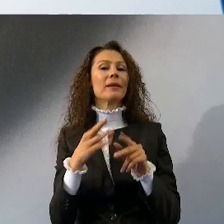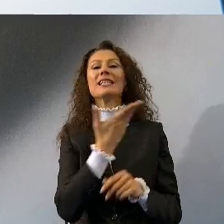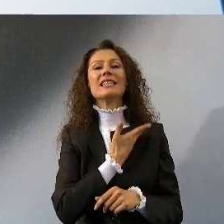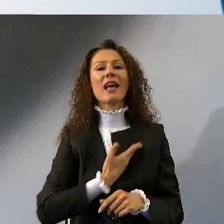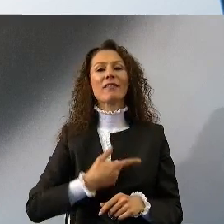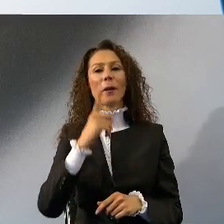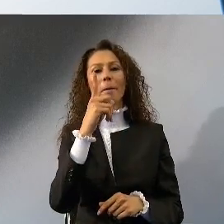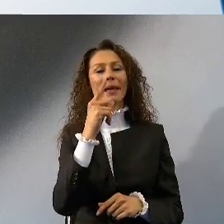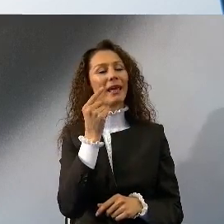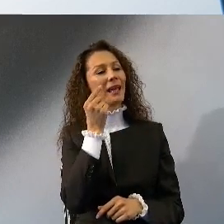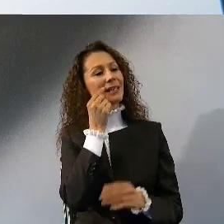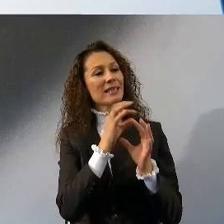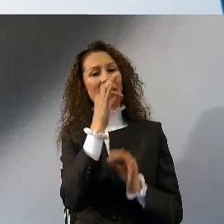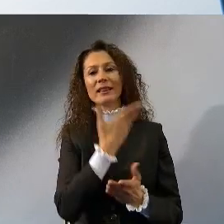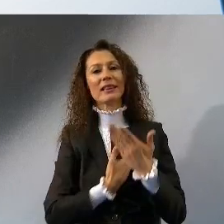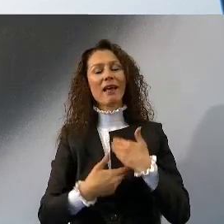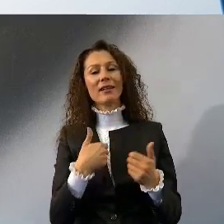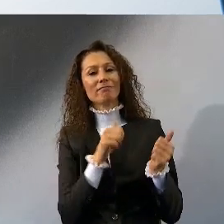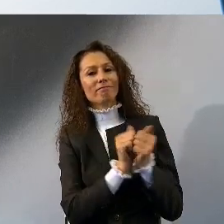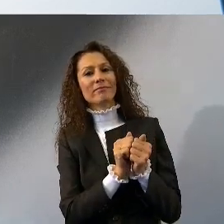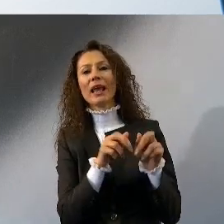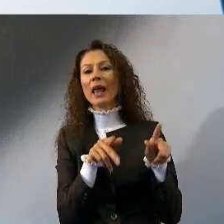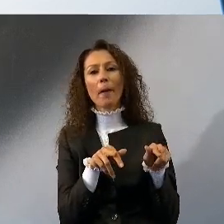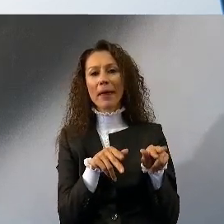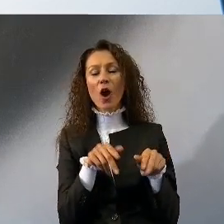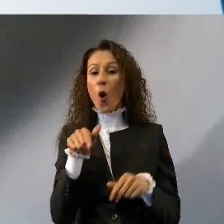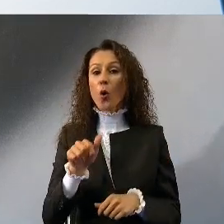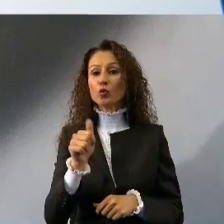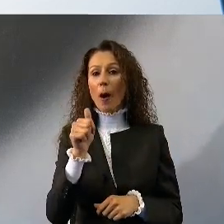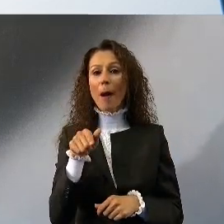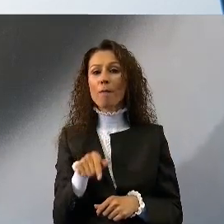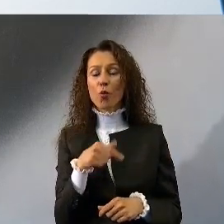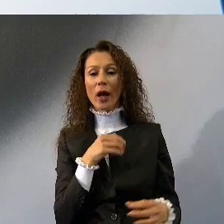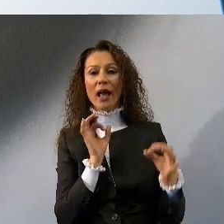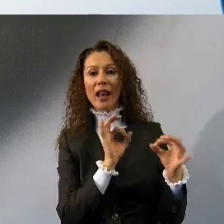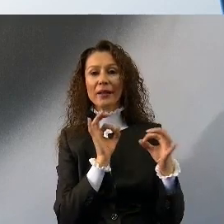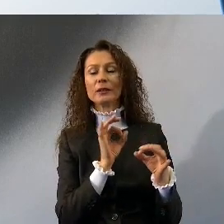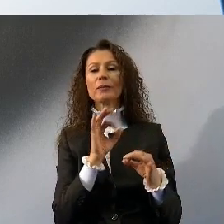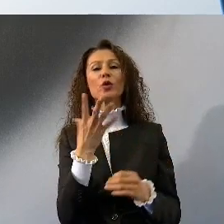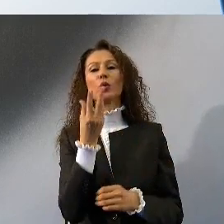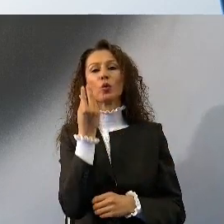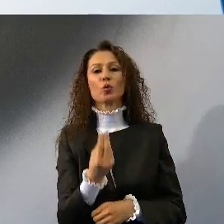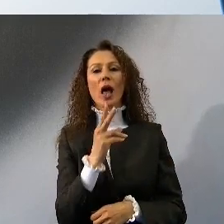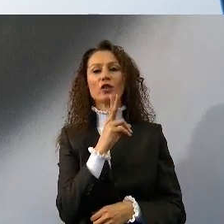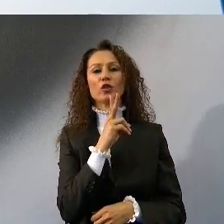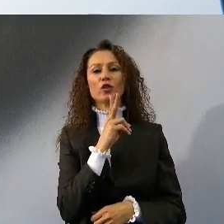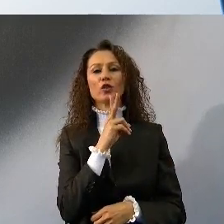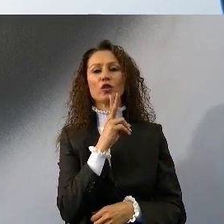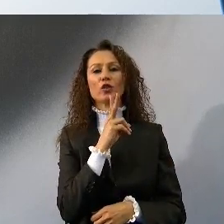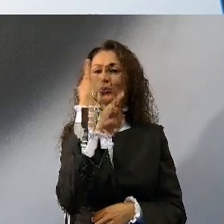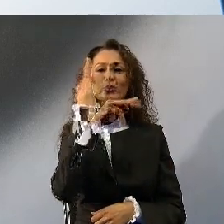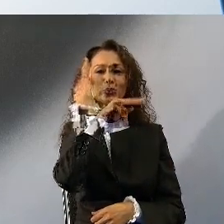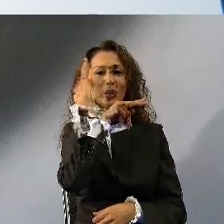insanla bir ilişkinin içerisinde olmak gibi, o zaman bu ilişkide güzel sonuçlar elde edersiniz. Yüzünüz